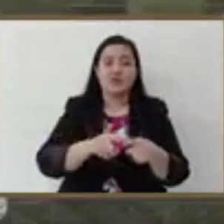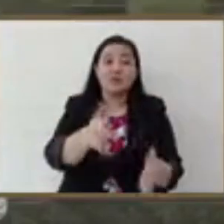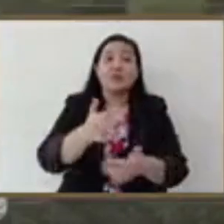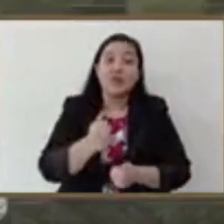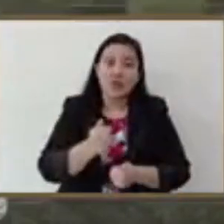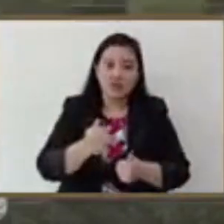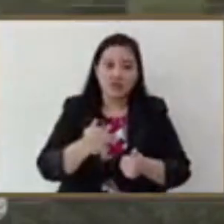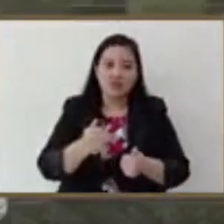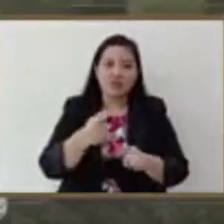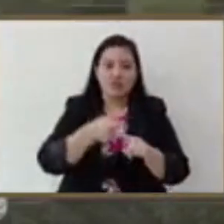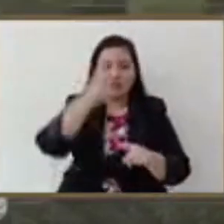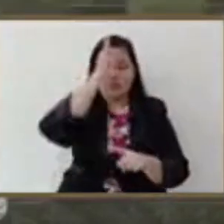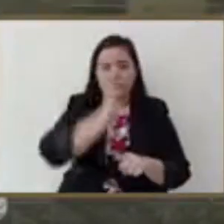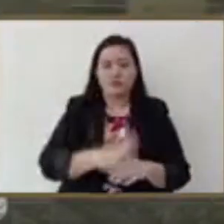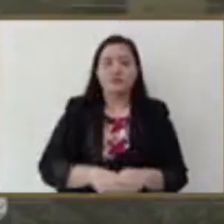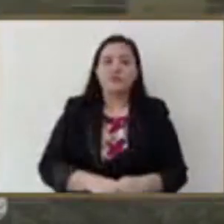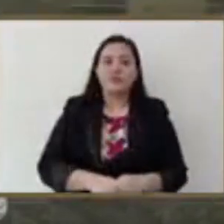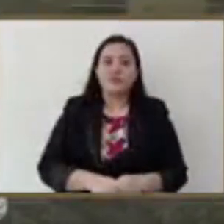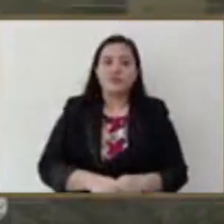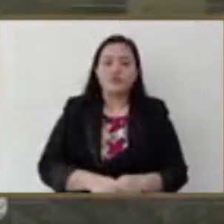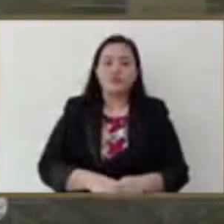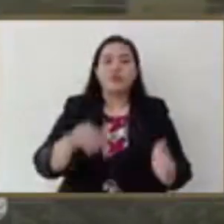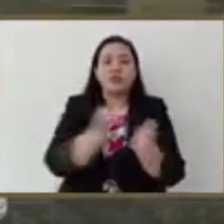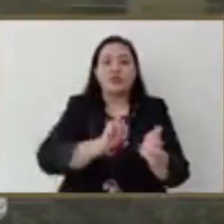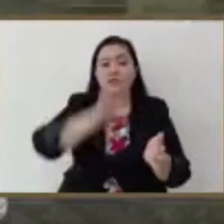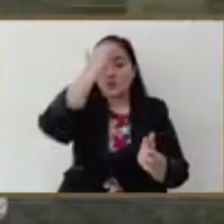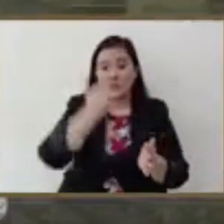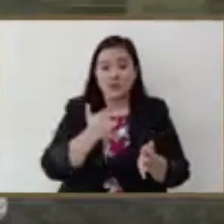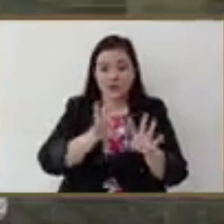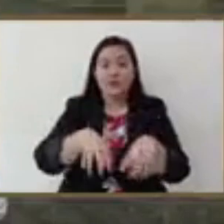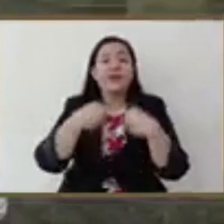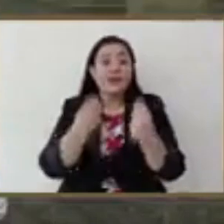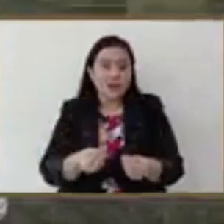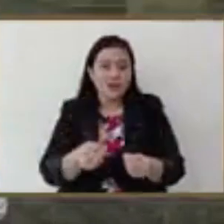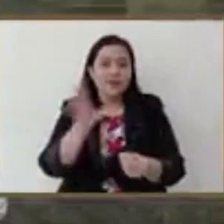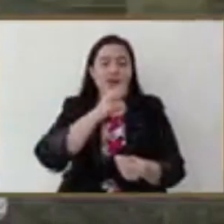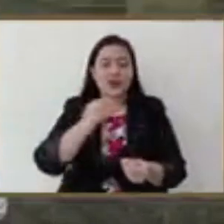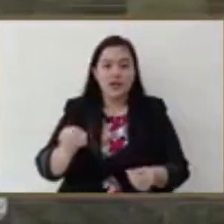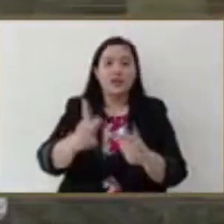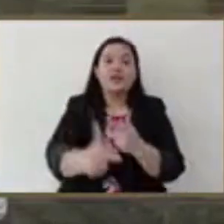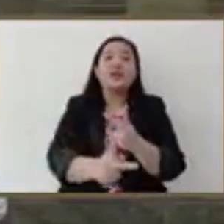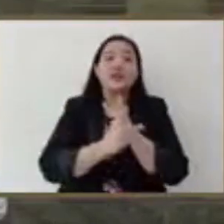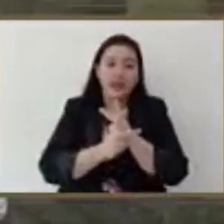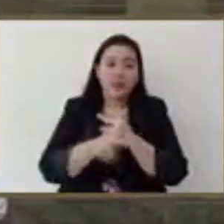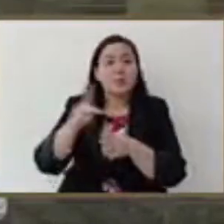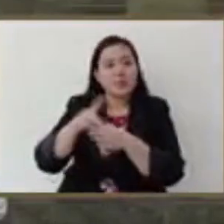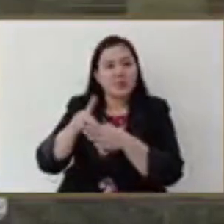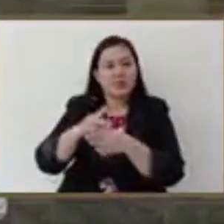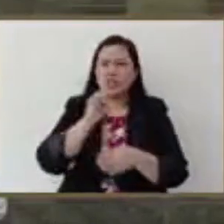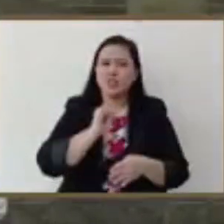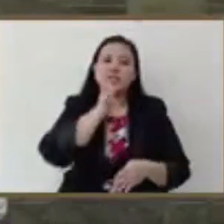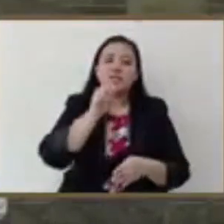the Bible. It's a principle of psychologists, kapatid. So, bakit po tayo